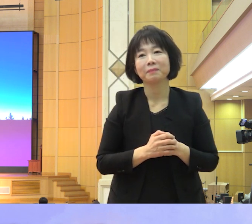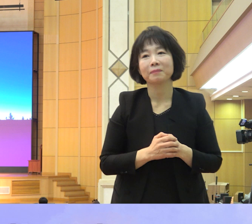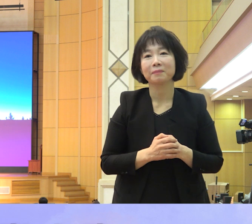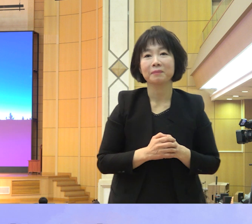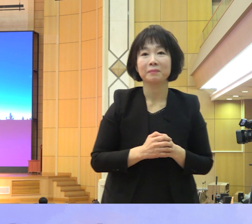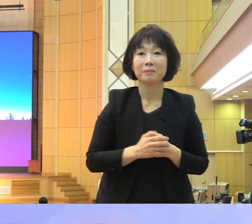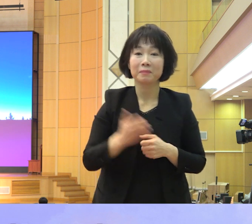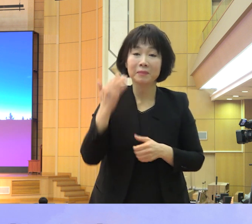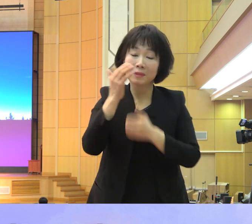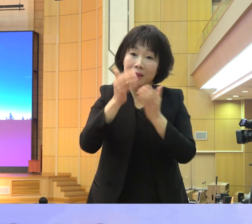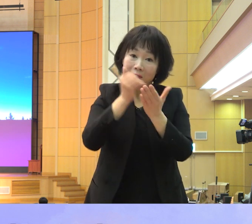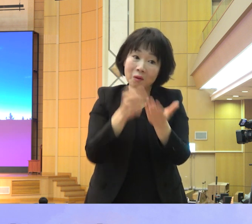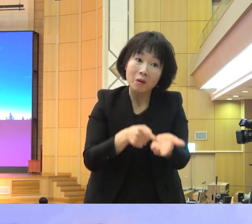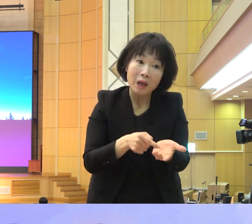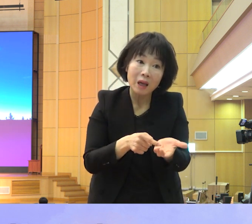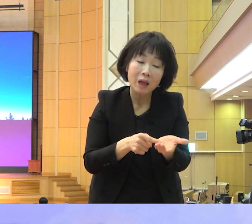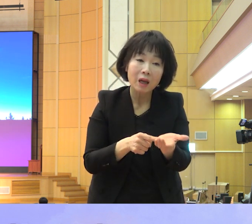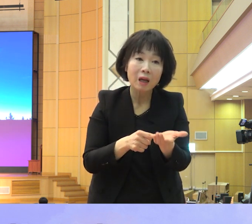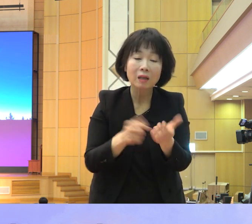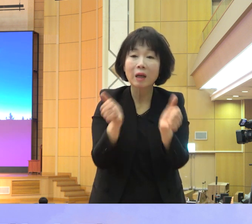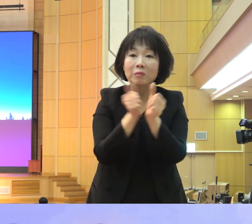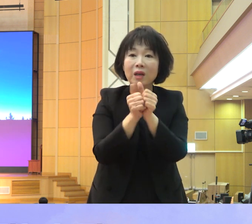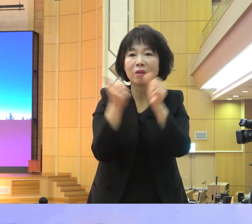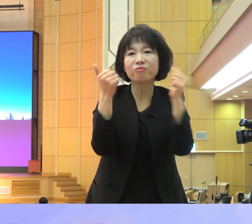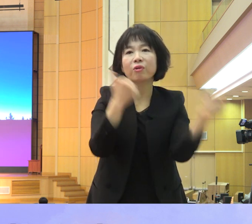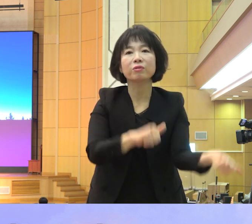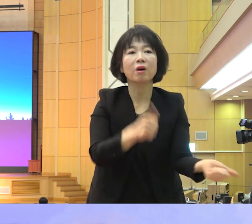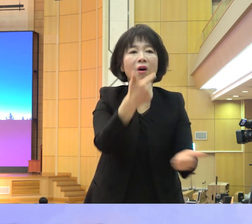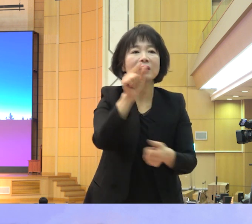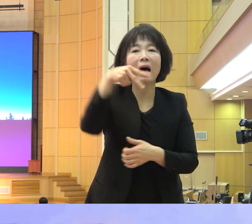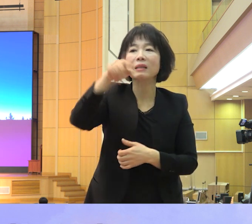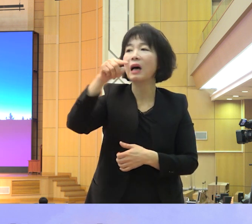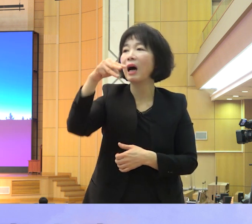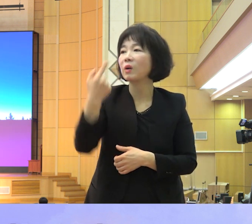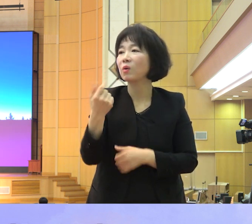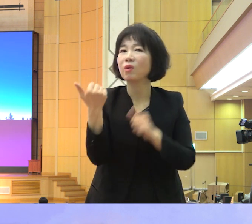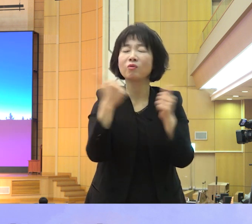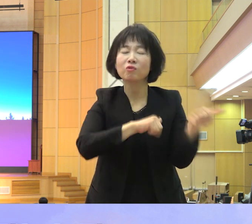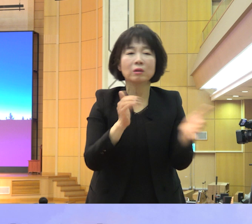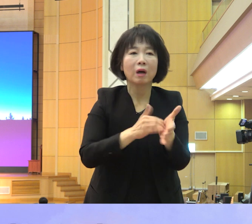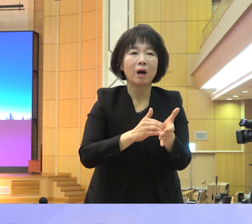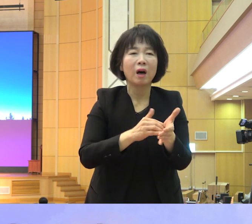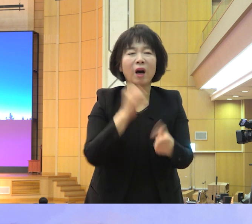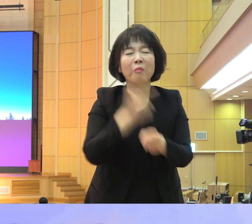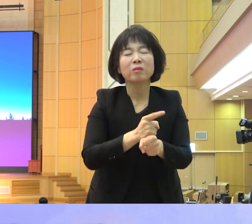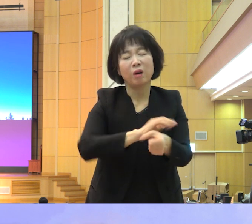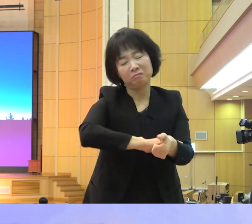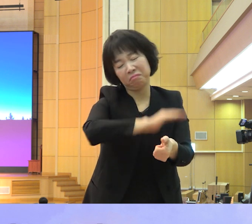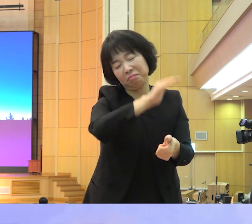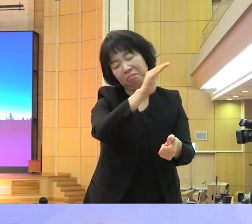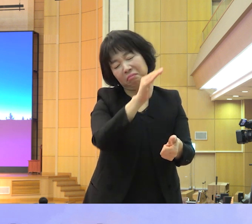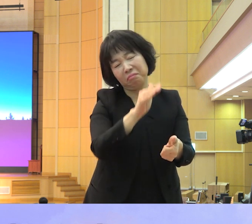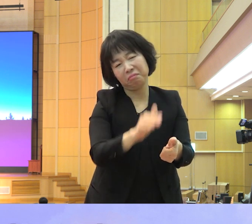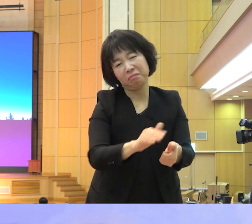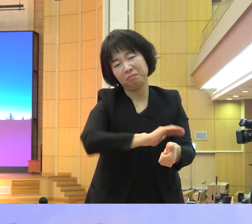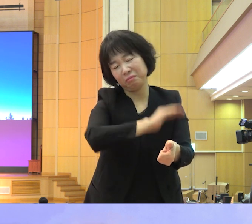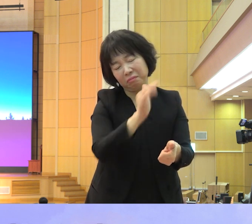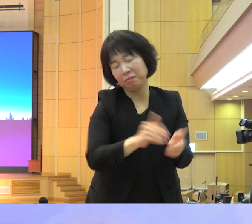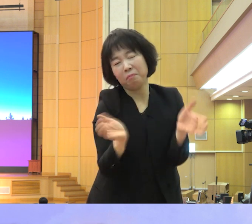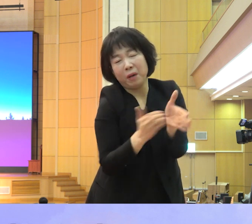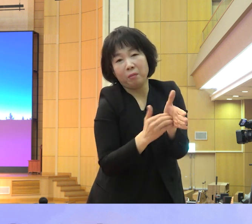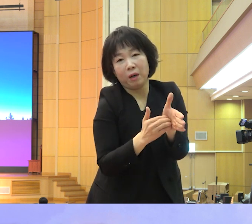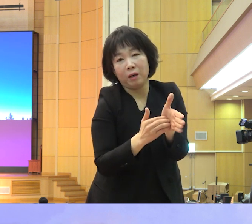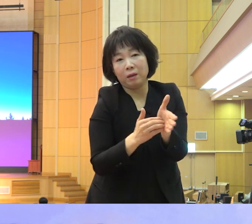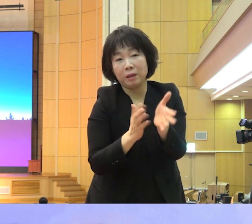죽은 나사로 나흘 뒤어서 무덤 속에서 그 육체가 썩어 문드러졌는데도 불구하고 그 죽은